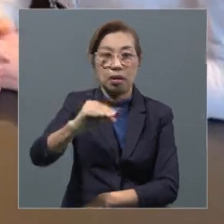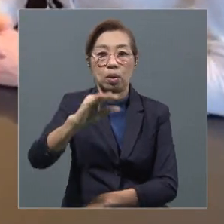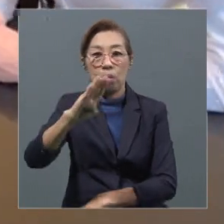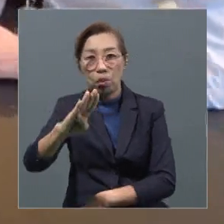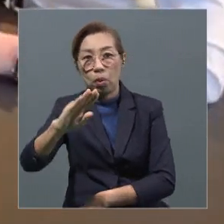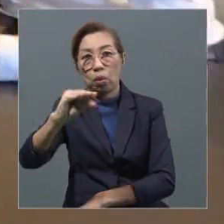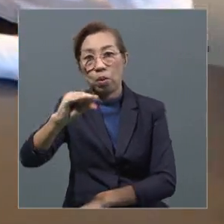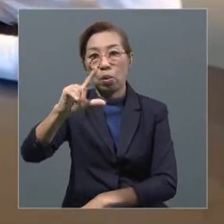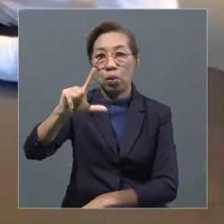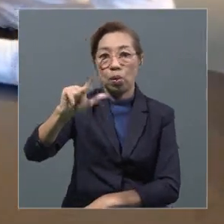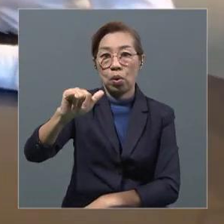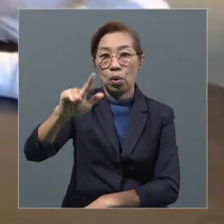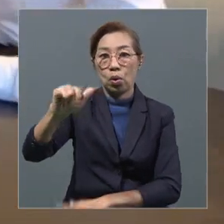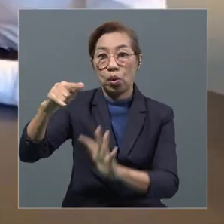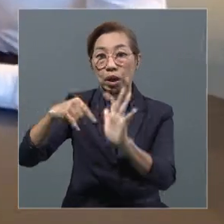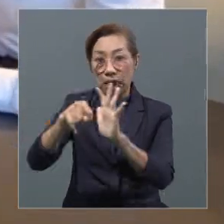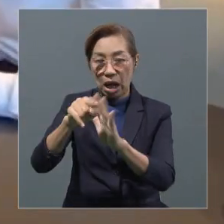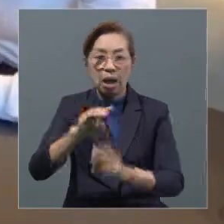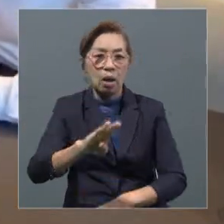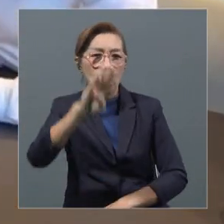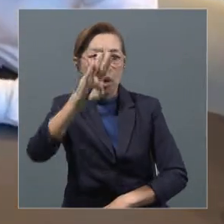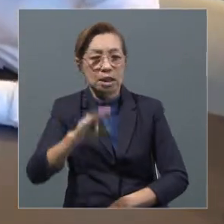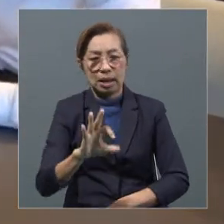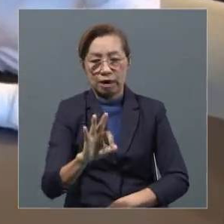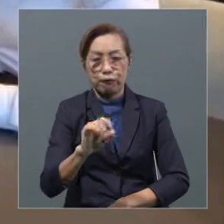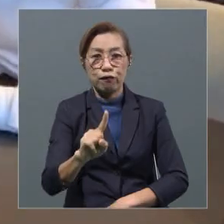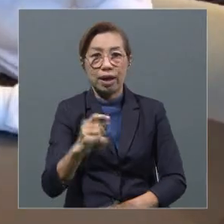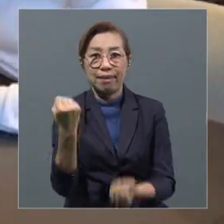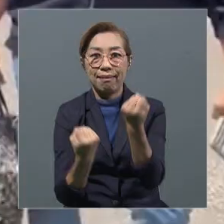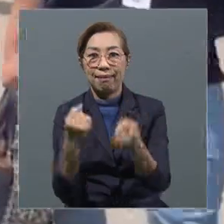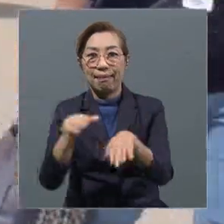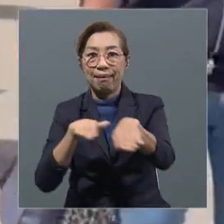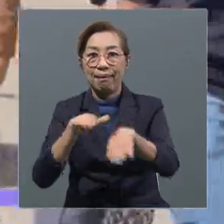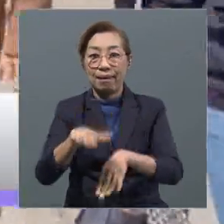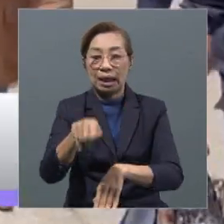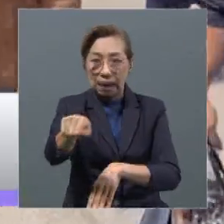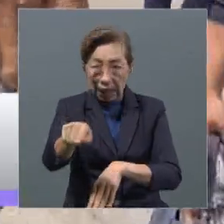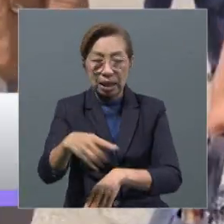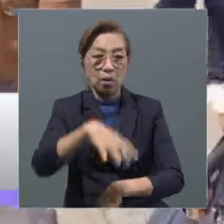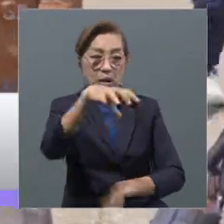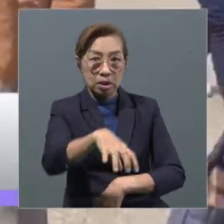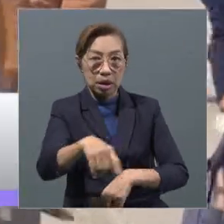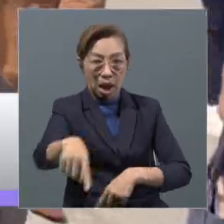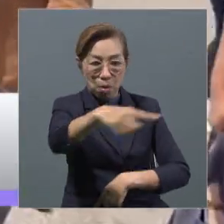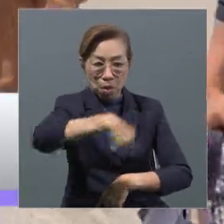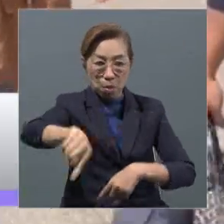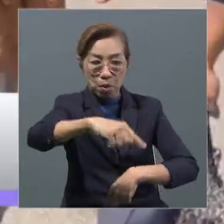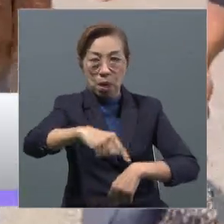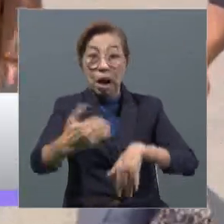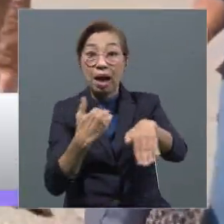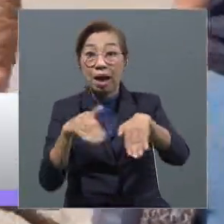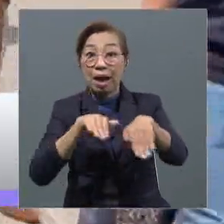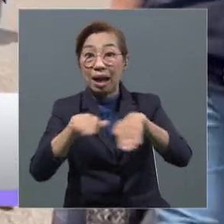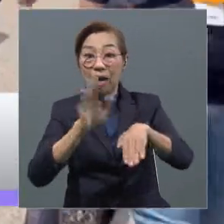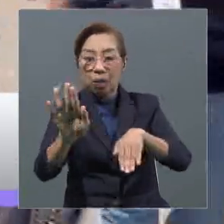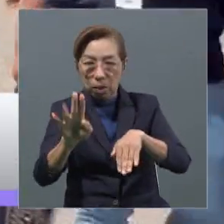ารของ F1 นะครับพร้อมทั้งเยี่ยมชมสนามแข่งรถแล้วก็ประกาศการสนับสนุนความร่วมมือเพื่อศึกษาความ